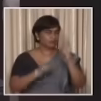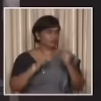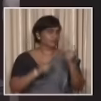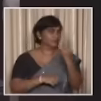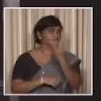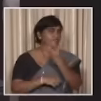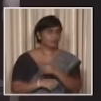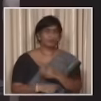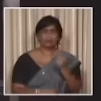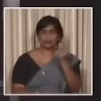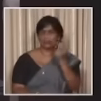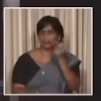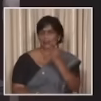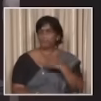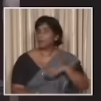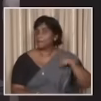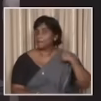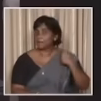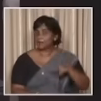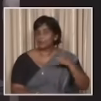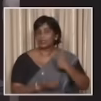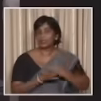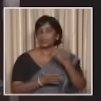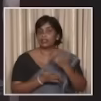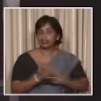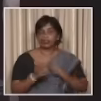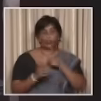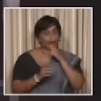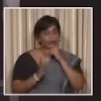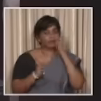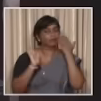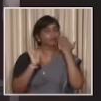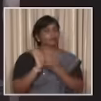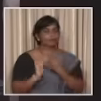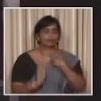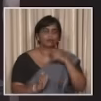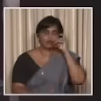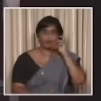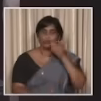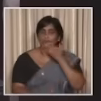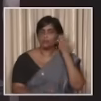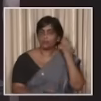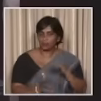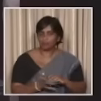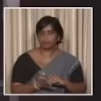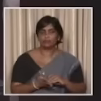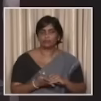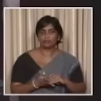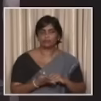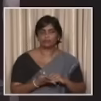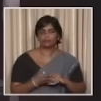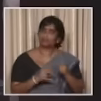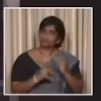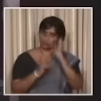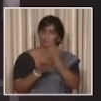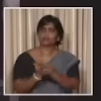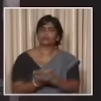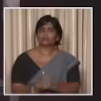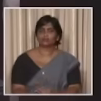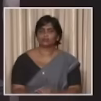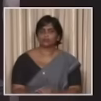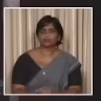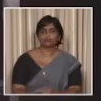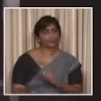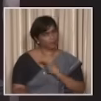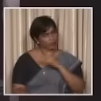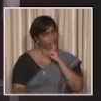නිලධාරීන් දෙපළකගේ ප්‍රධානත්වයෙන් කරපු වාර්තාවේ නිගමන අපිට බලා ගන්න පුළුවන් සභාගත කරන්න